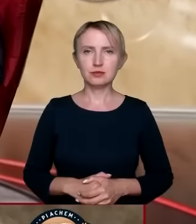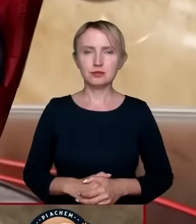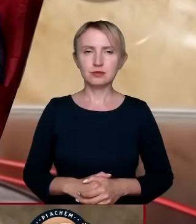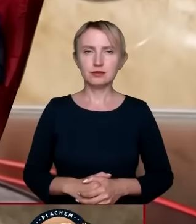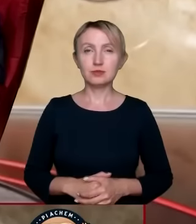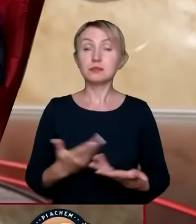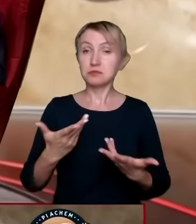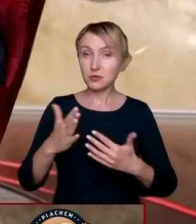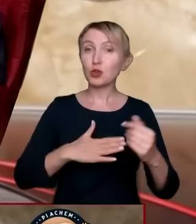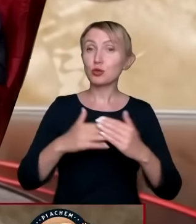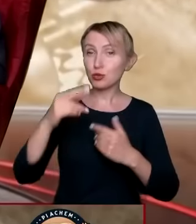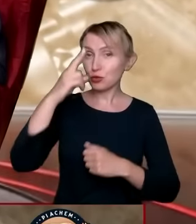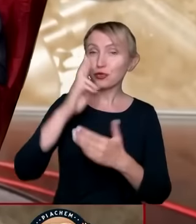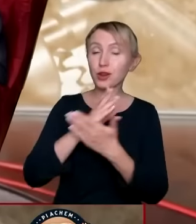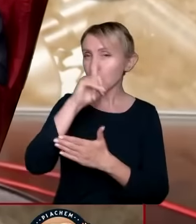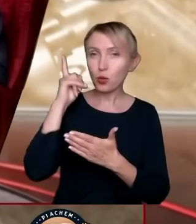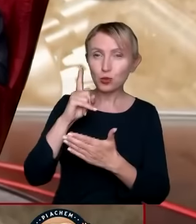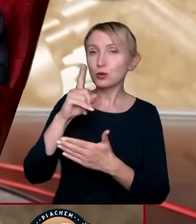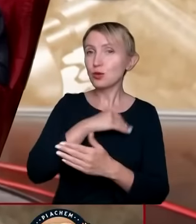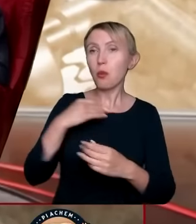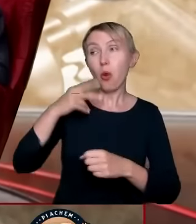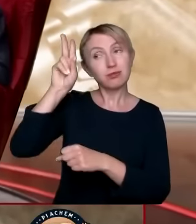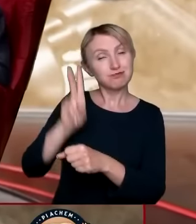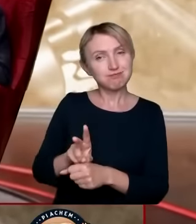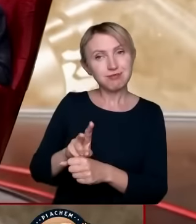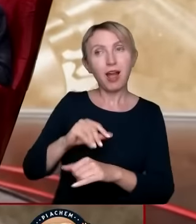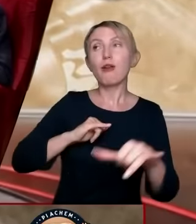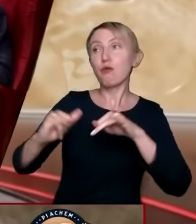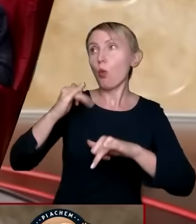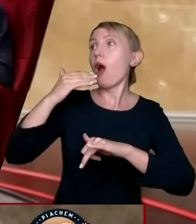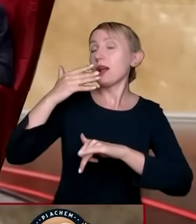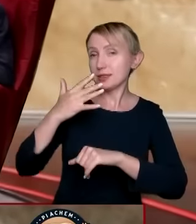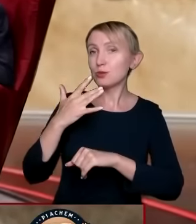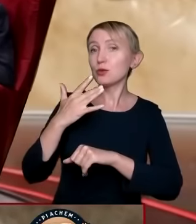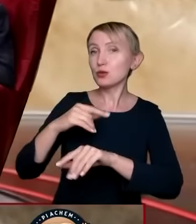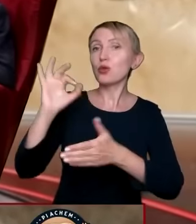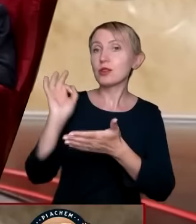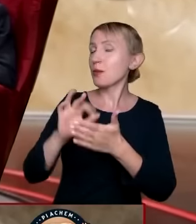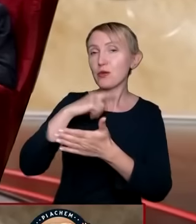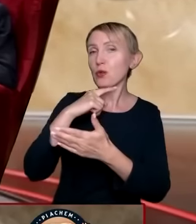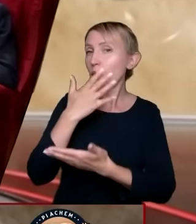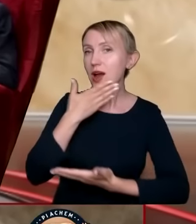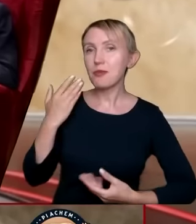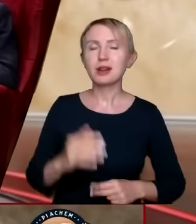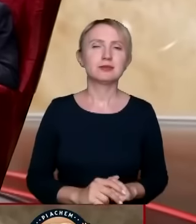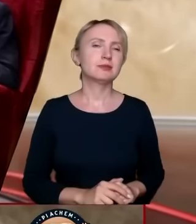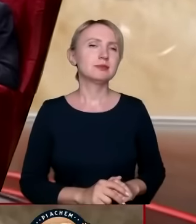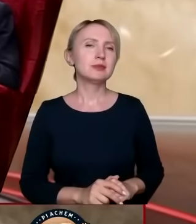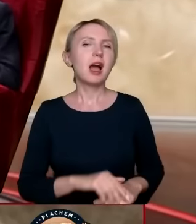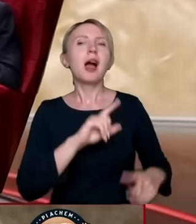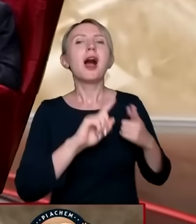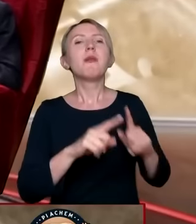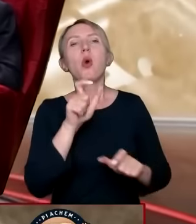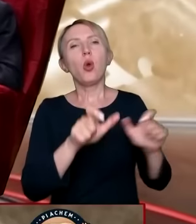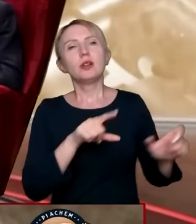No i zbudowali tą wiarę Polek i Polaków, że jak władza coś mówi, to na pewno nie kłamie. A jak politycy